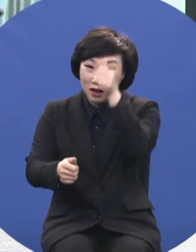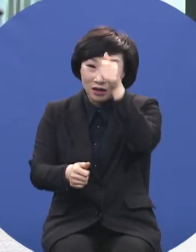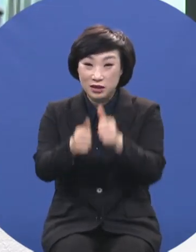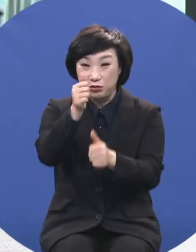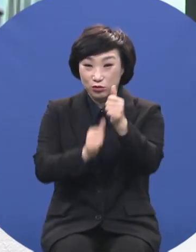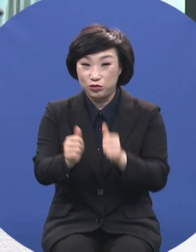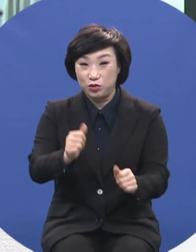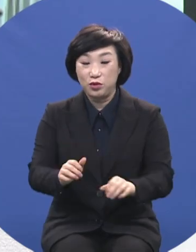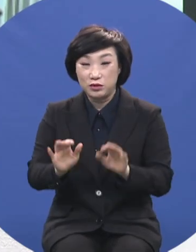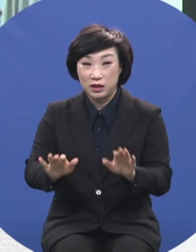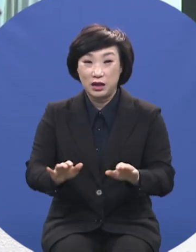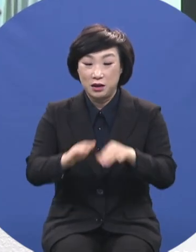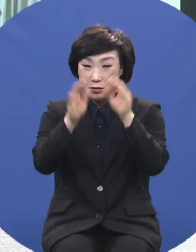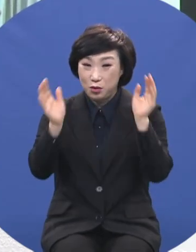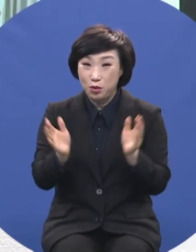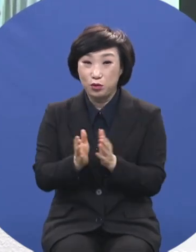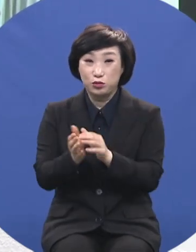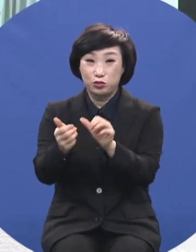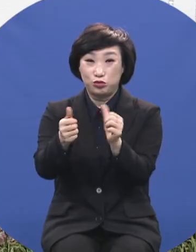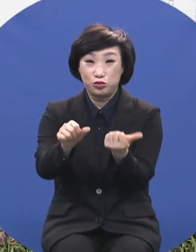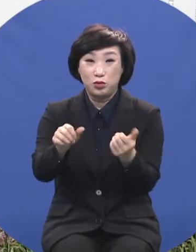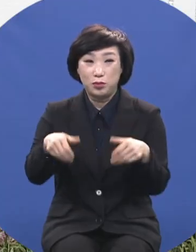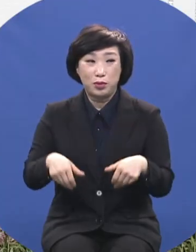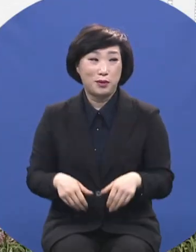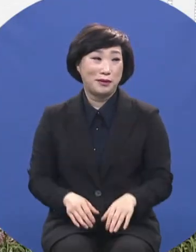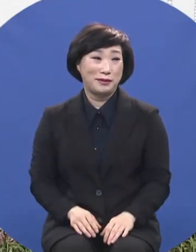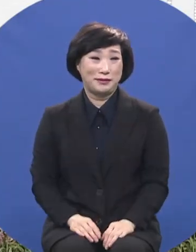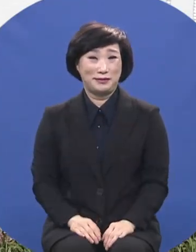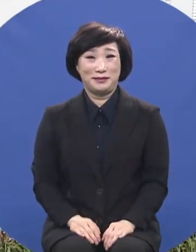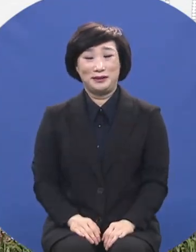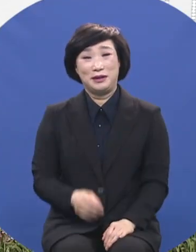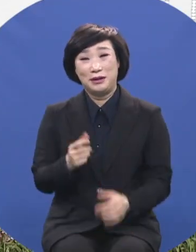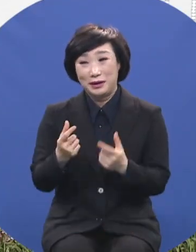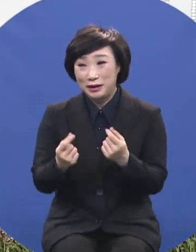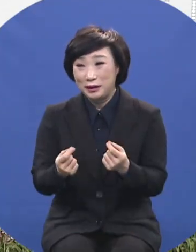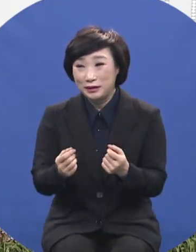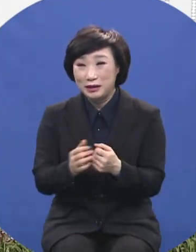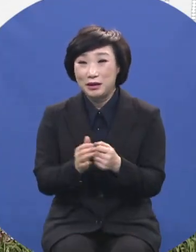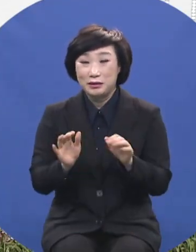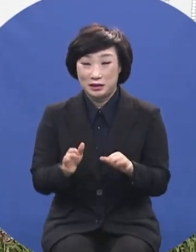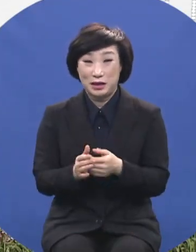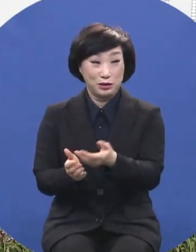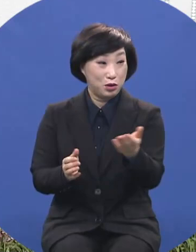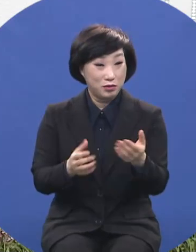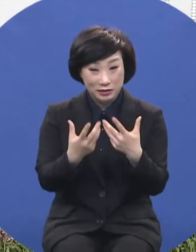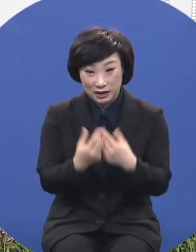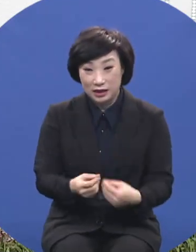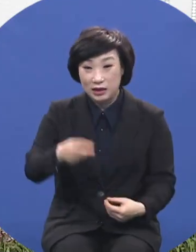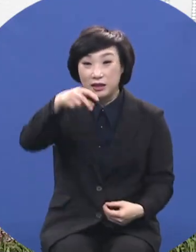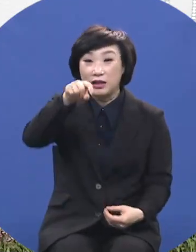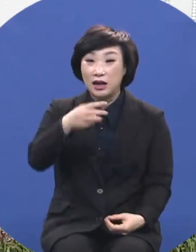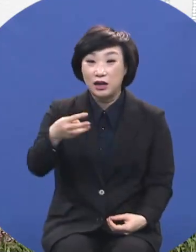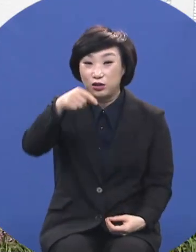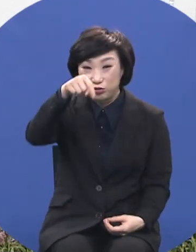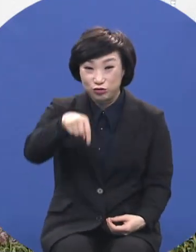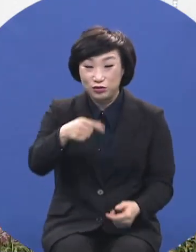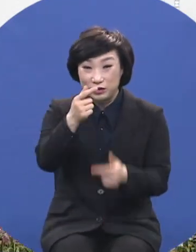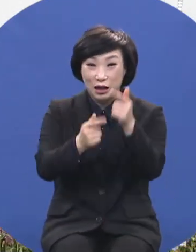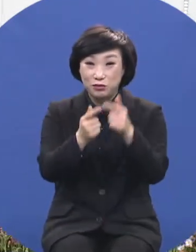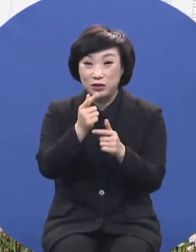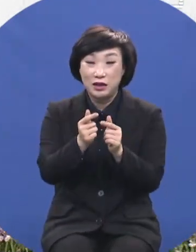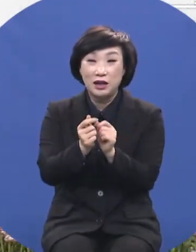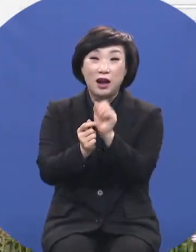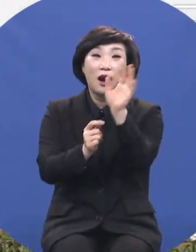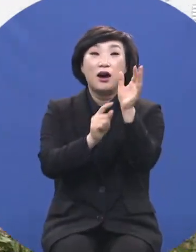다 죽어야 돼. 이렇게 그러니까 살구나무에서 살구 열리면 이쪽까지는 감이